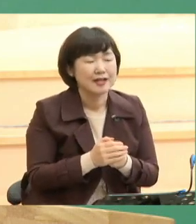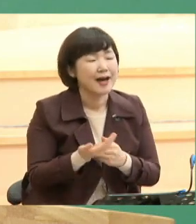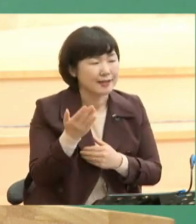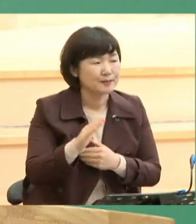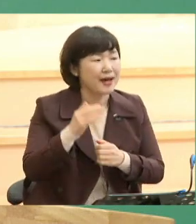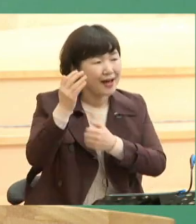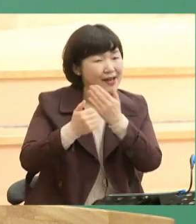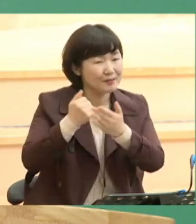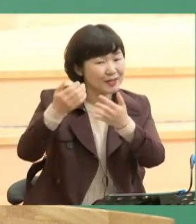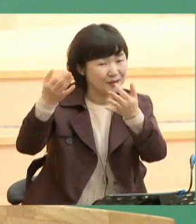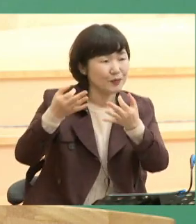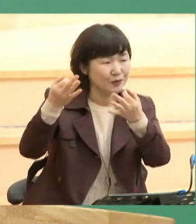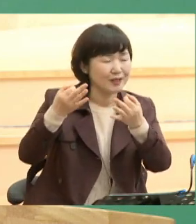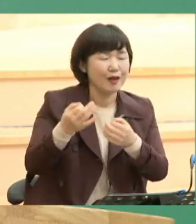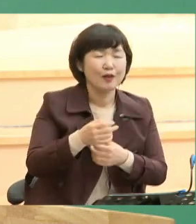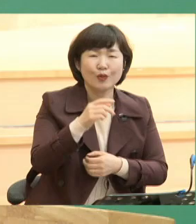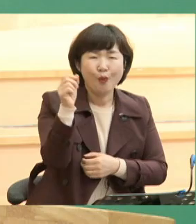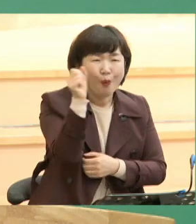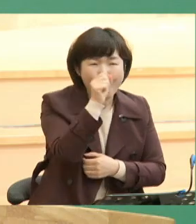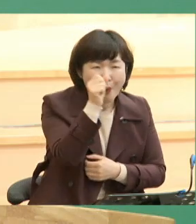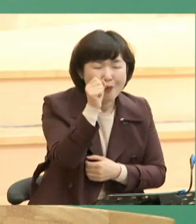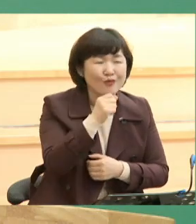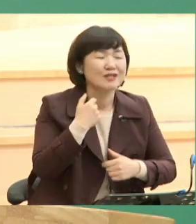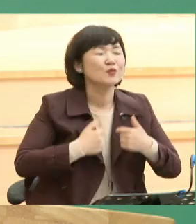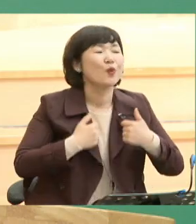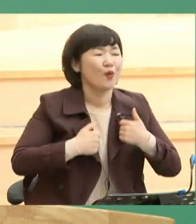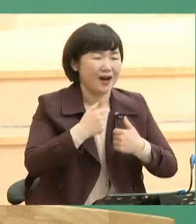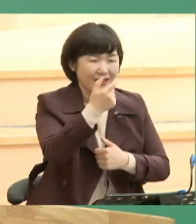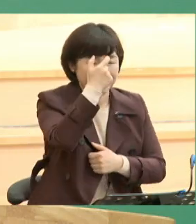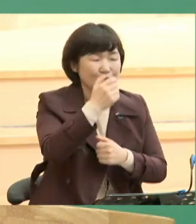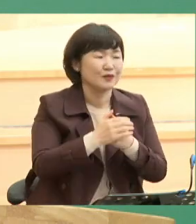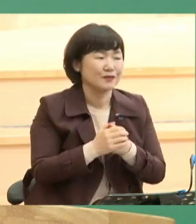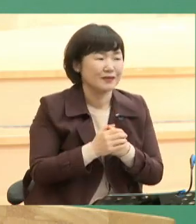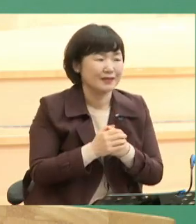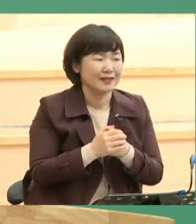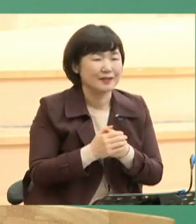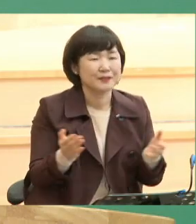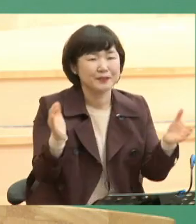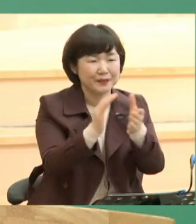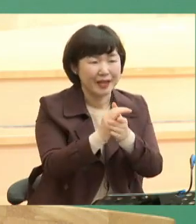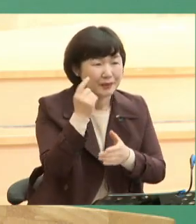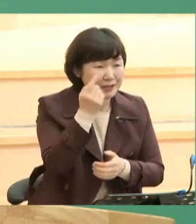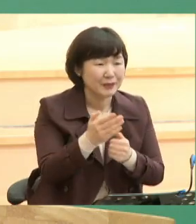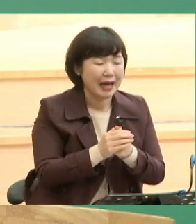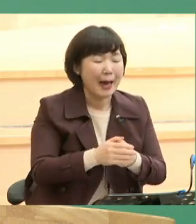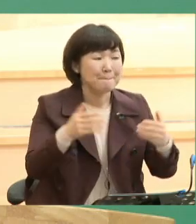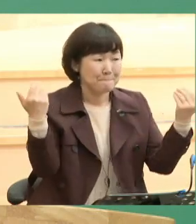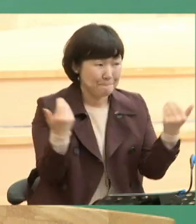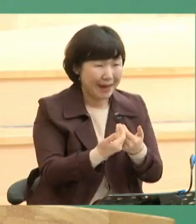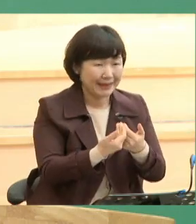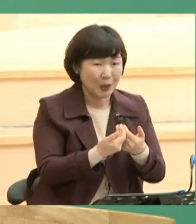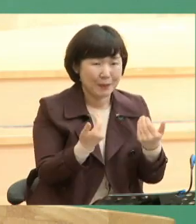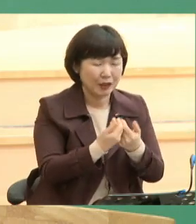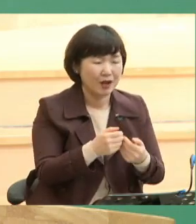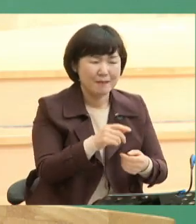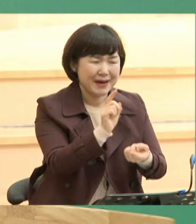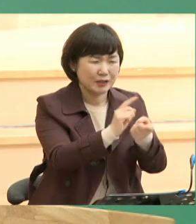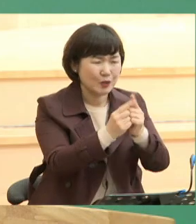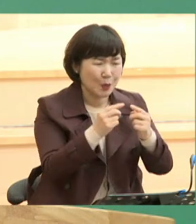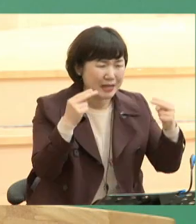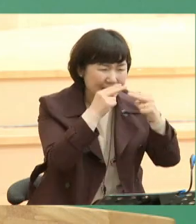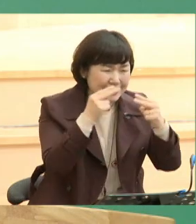근데 하나님이 음청 스럽게 기뻤습니다 아 믿으십니까 반대로 서로 막 반복합니다 갈등